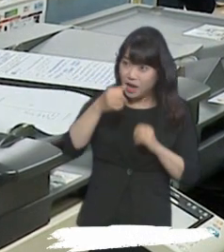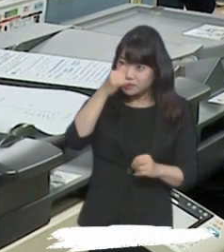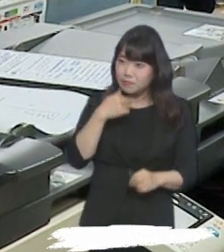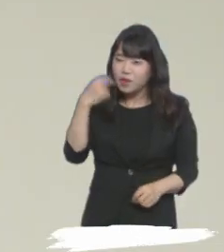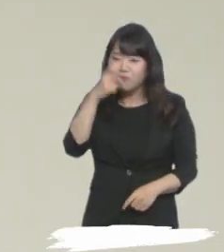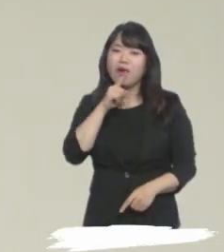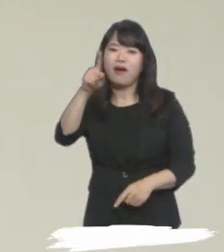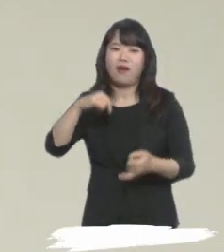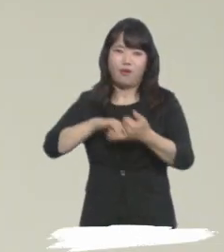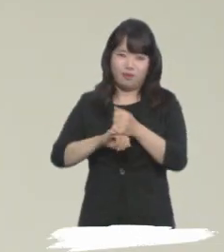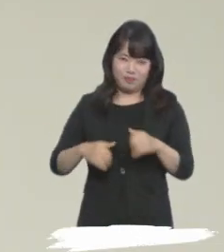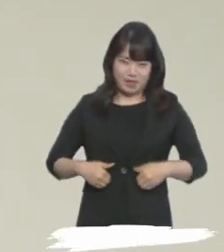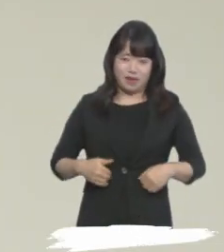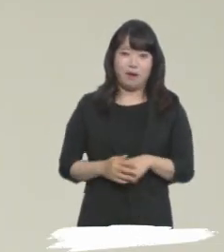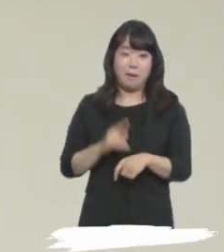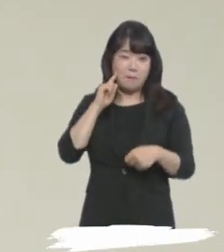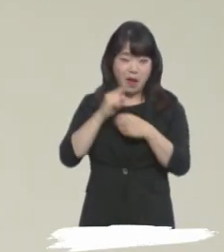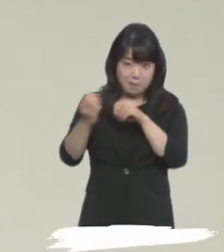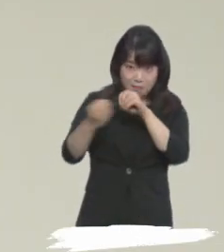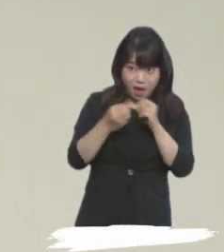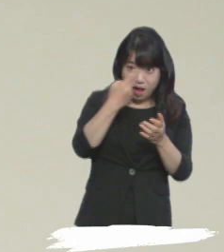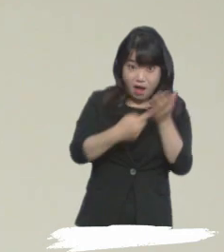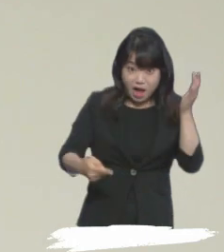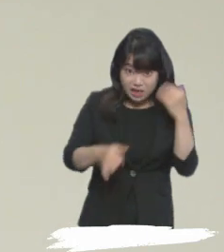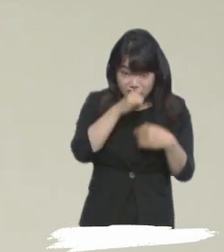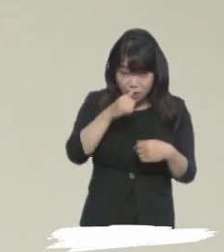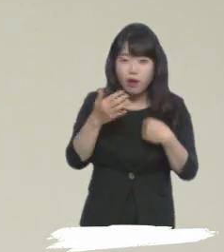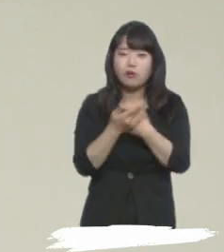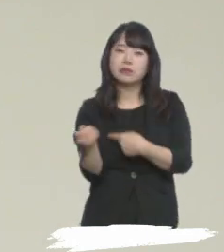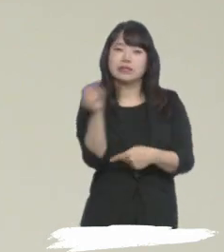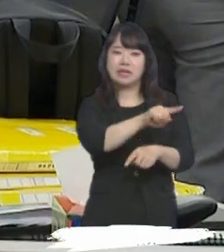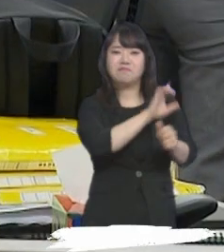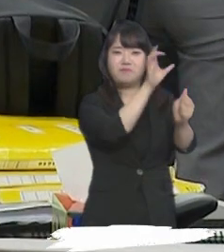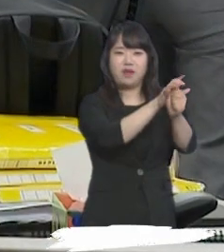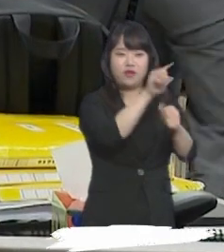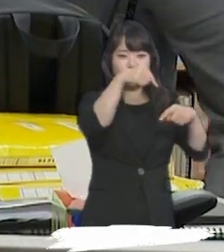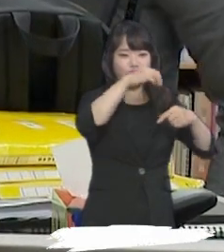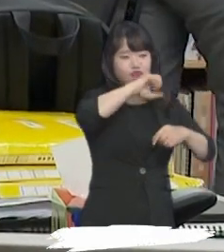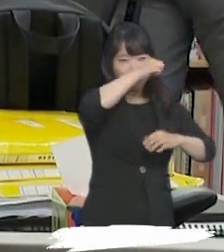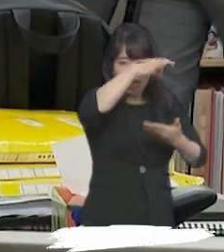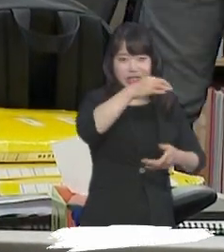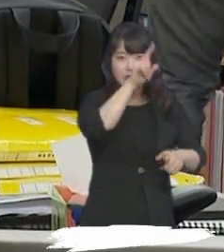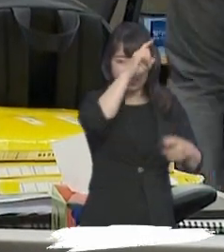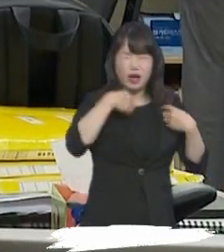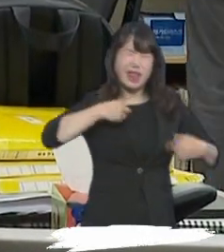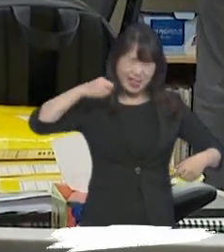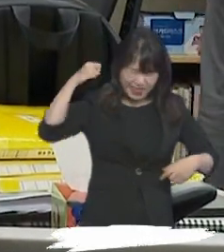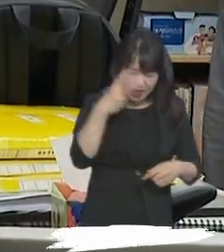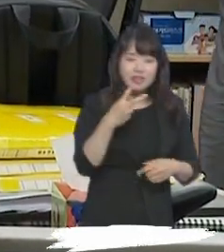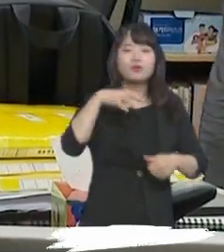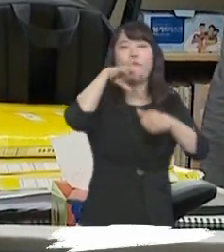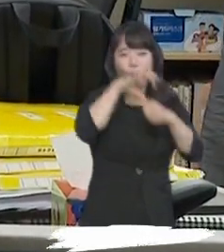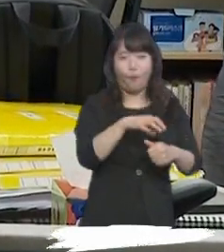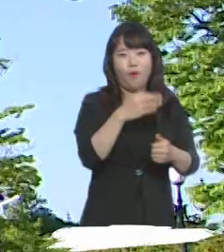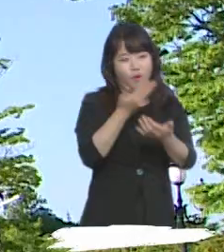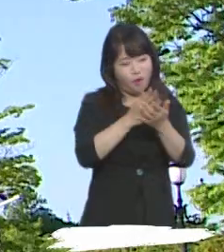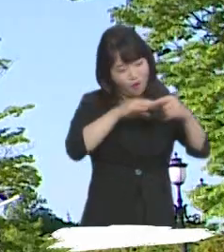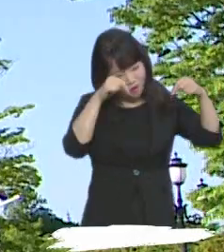합니다. 영향성 문제가 발생하면 국가유산청으로 넘어가는데 이때부터 또 다른 규제가 발목을